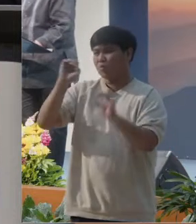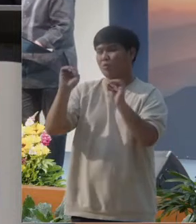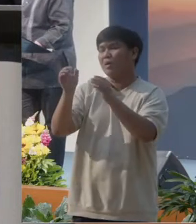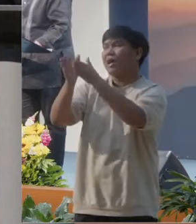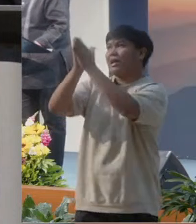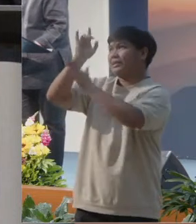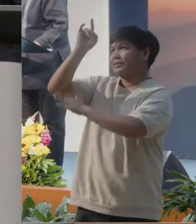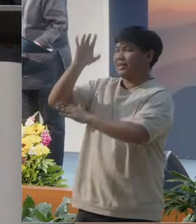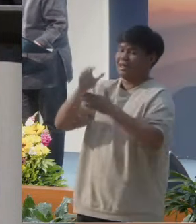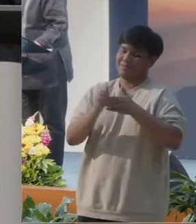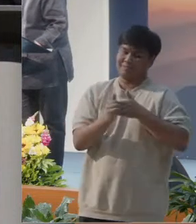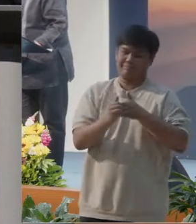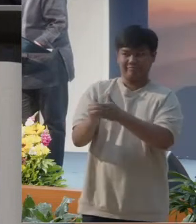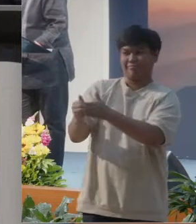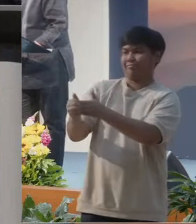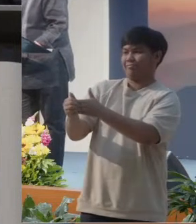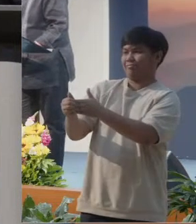kanila.